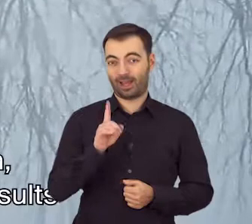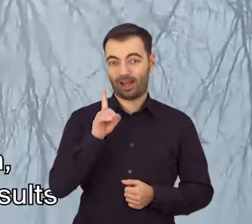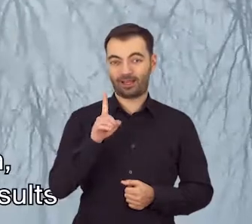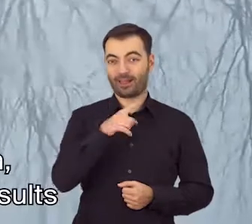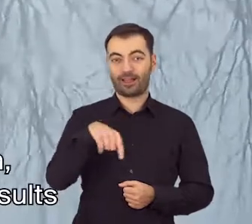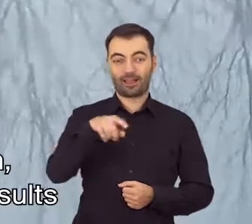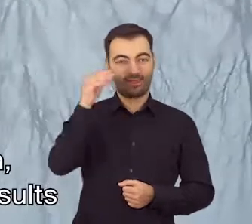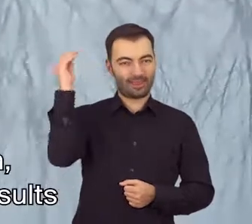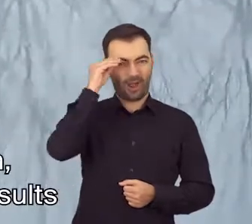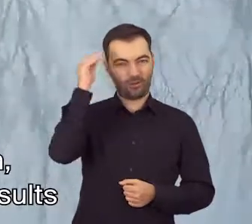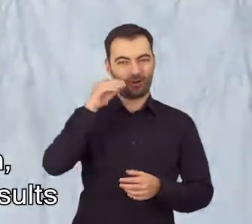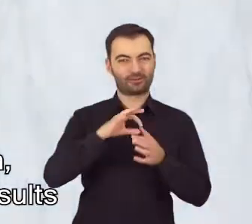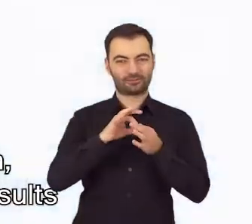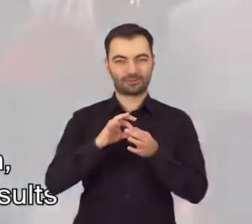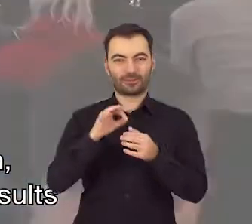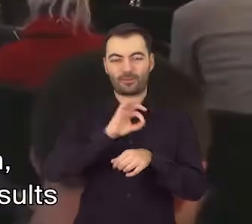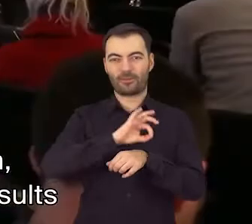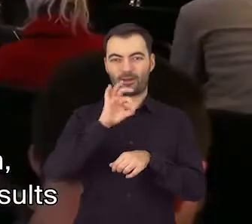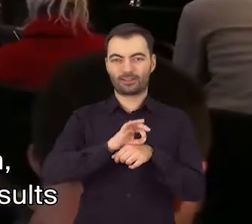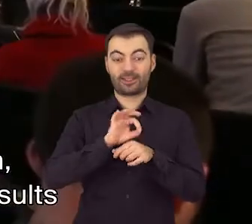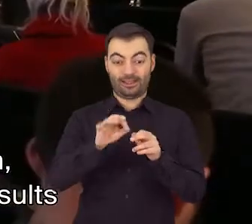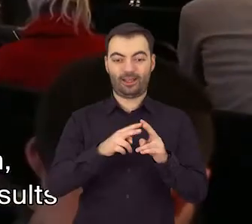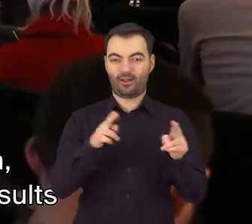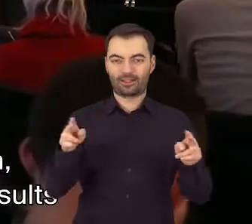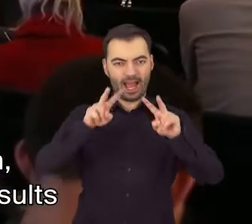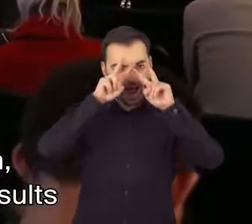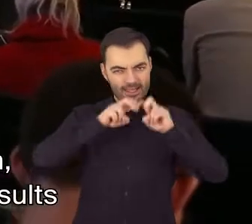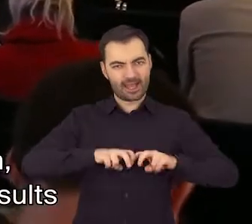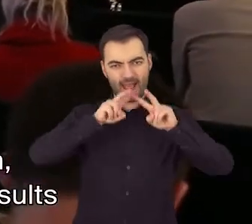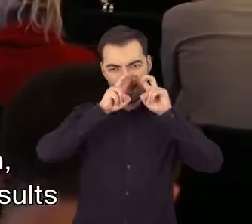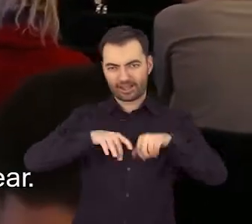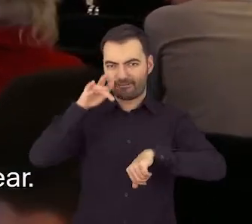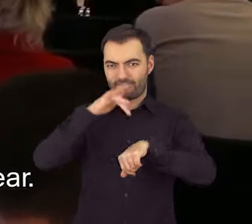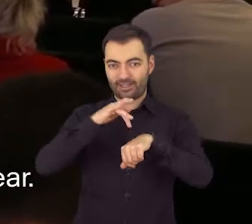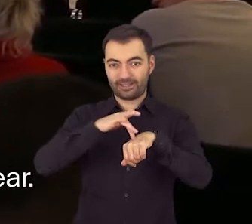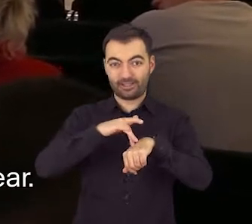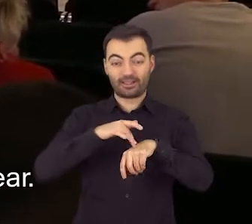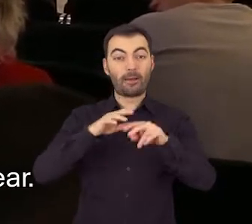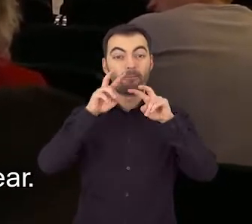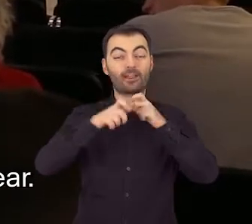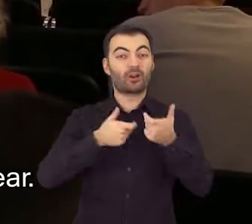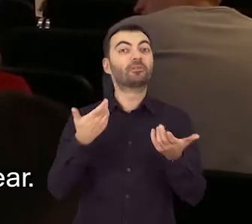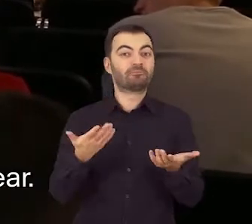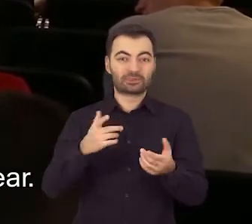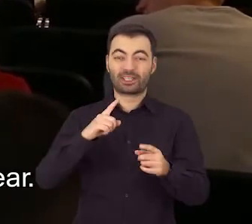Jednak dla naukowców związanych z projektem jest to czas analiz wyników badań, które prowadzili przez cały rok.